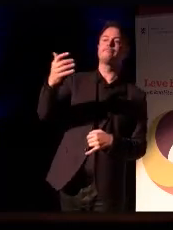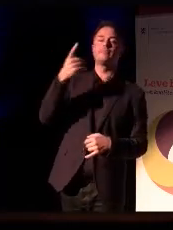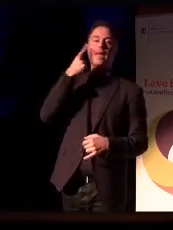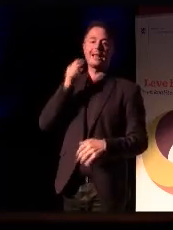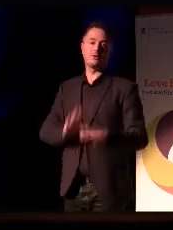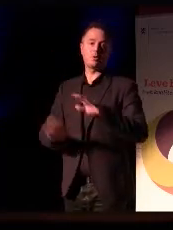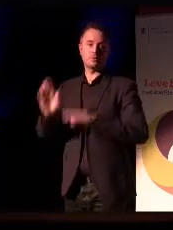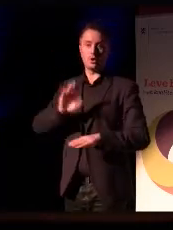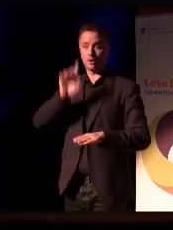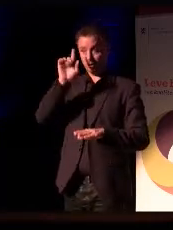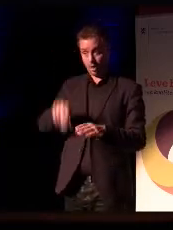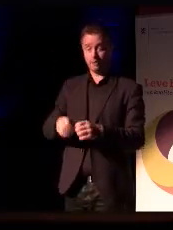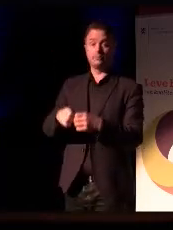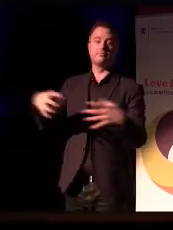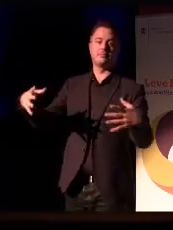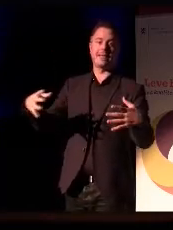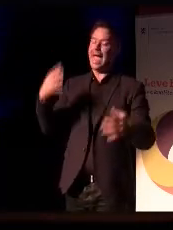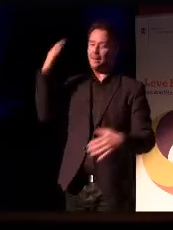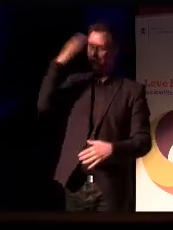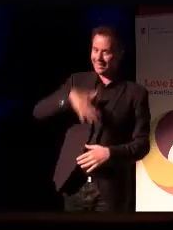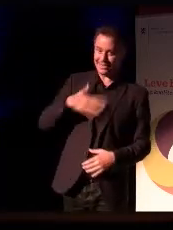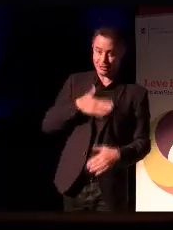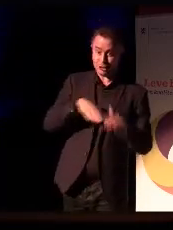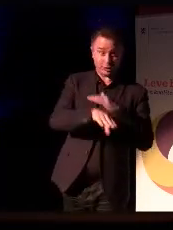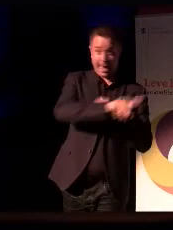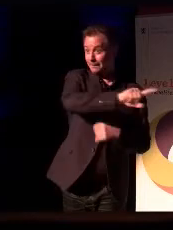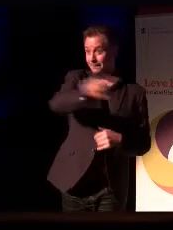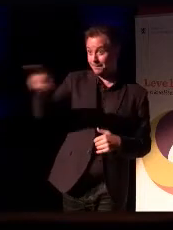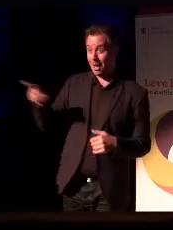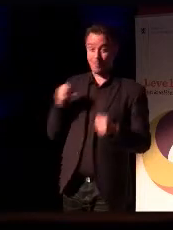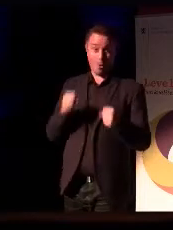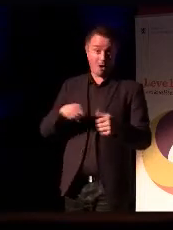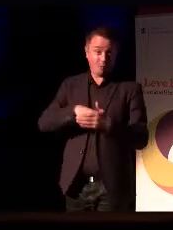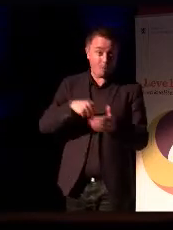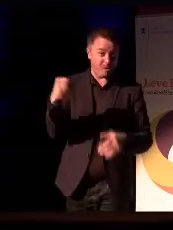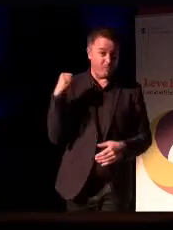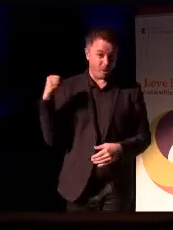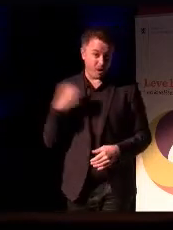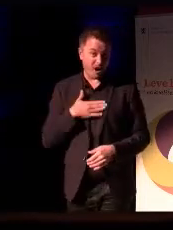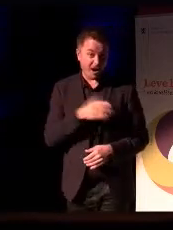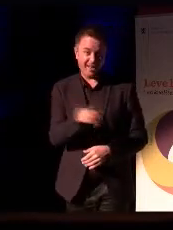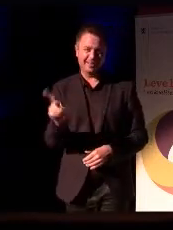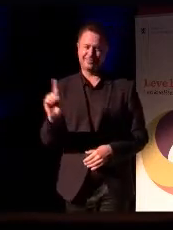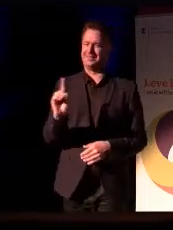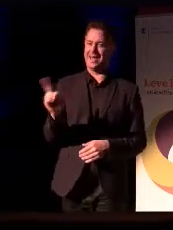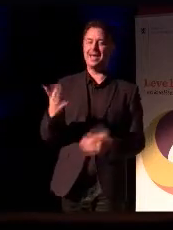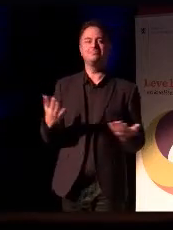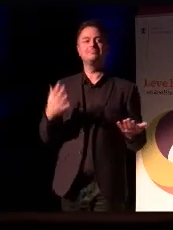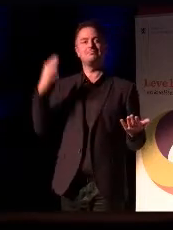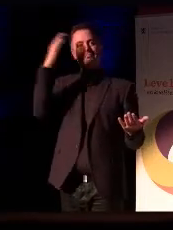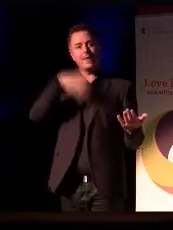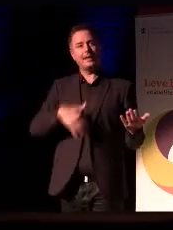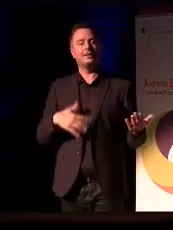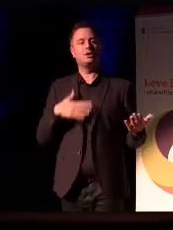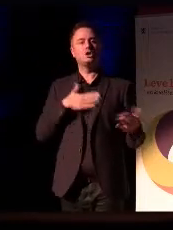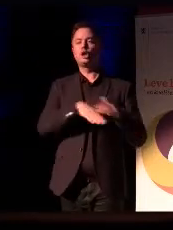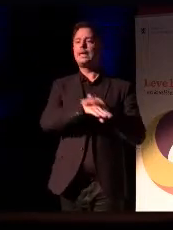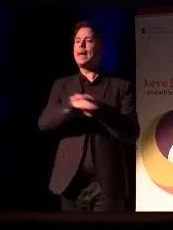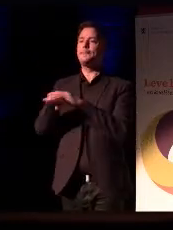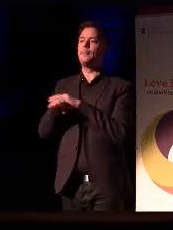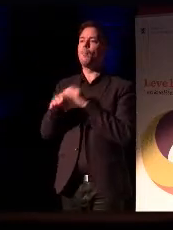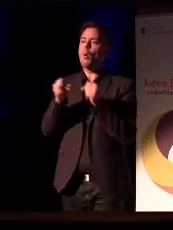ikke at alle sykehjem skal ha fotballpub. Men jeg mener at alle sykehjem må legge til rette for